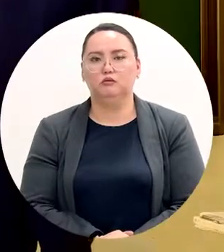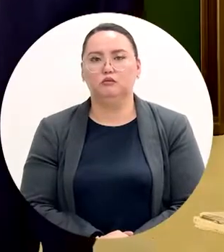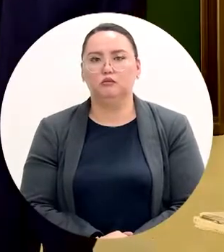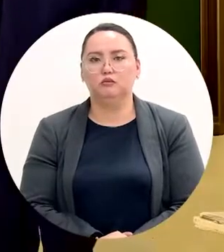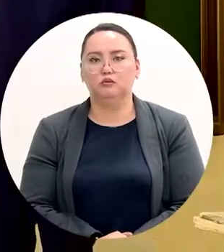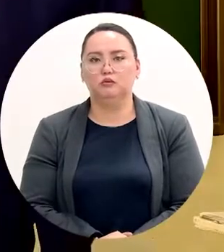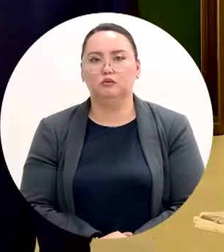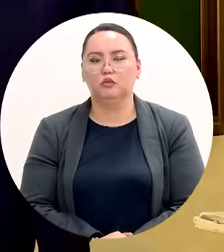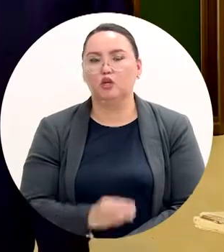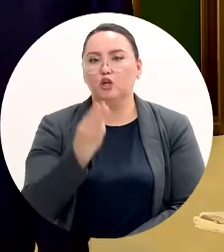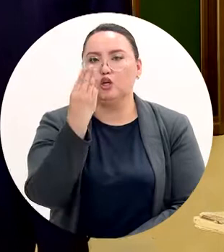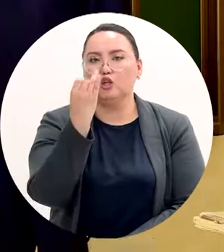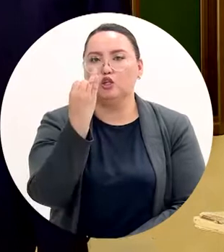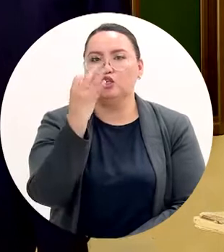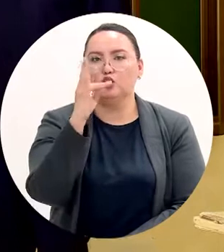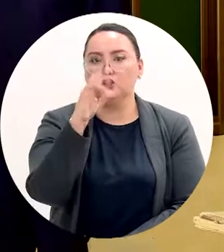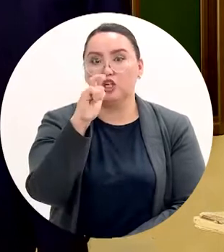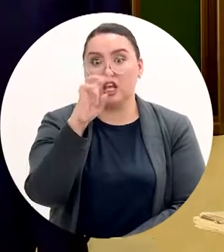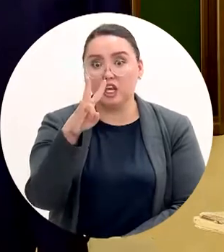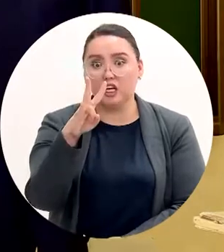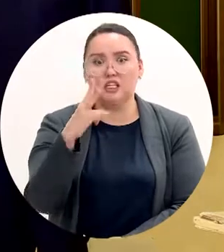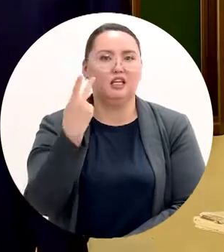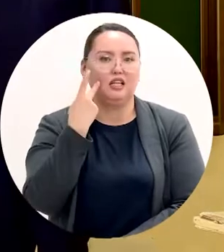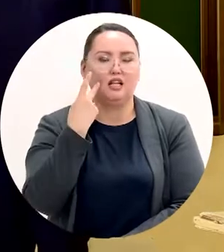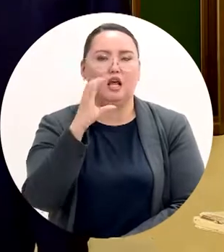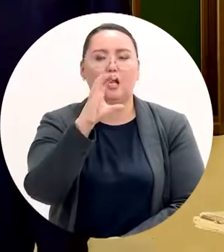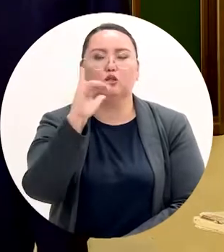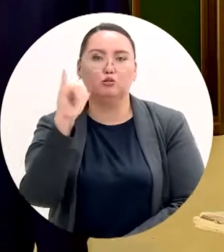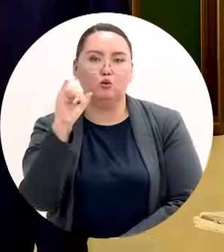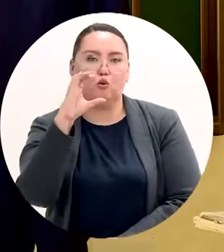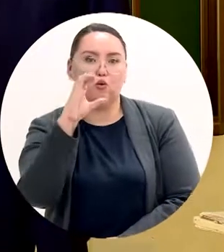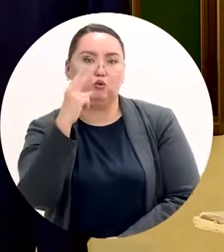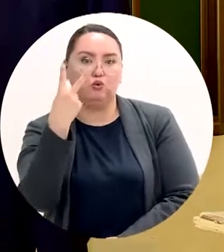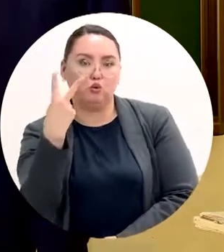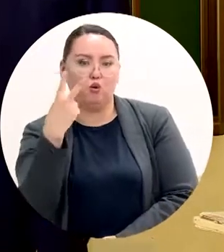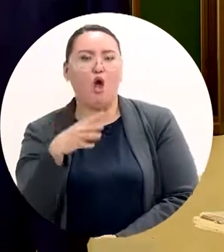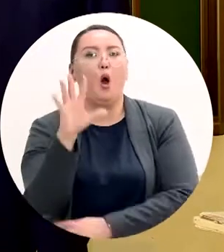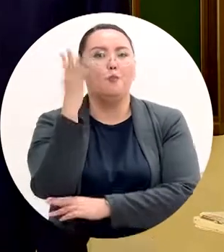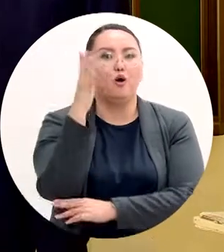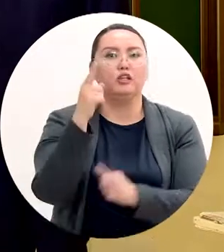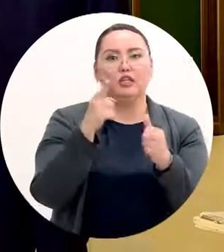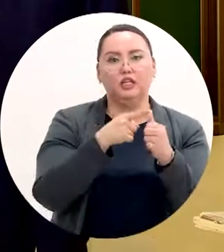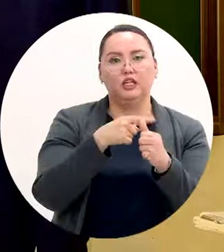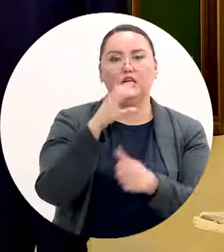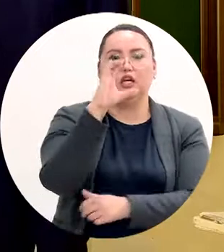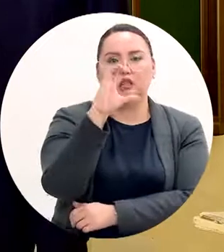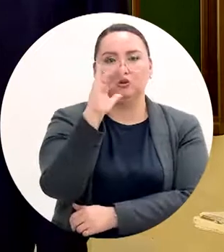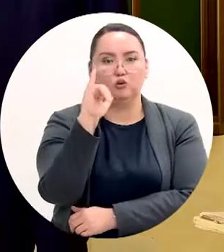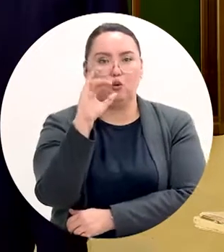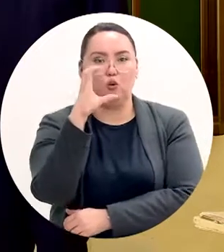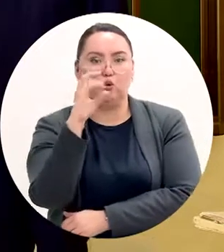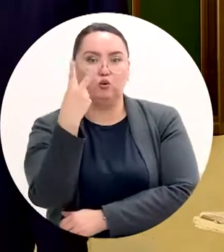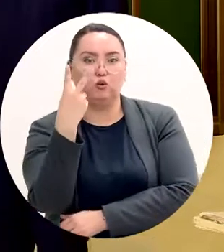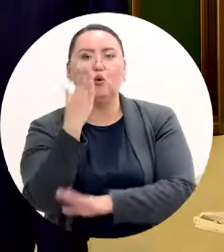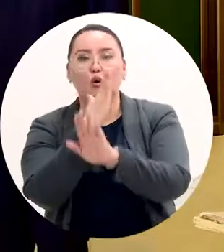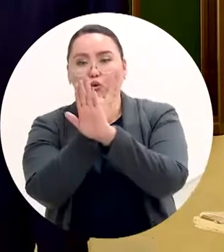үүнээс ажиглаж үзэх юм бол ер нь шингэн зүйлийг суусууд төгсгөлөөр гол төлөв бичдэг, мөн модны нэрс мань өөрөө мөн суусууд төгсгөлтэй